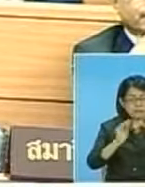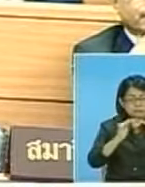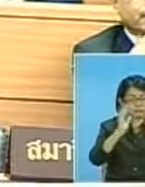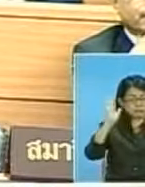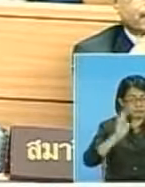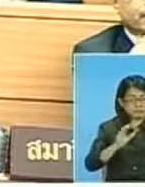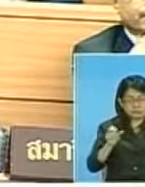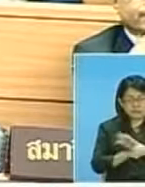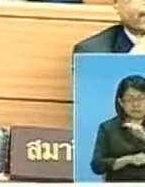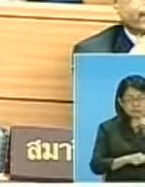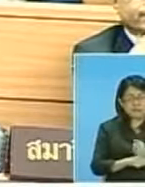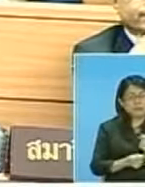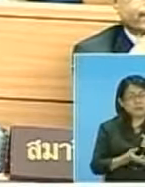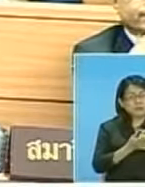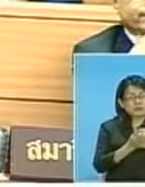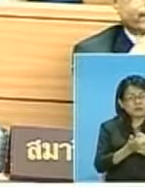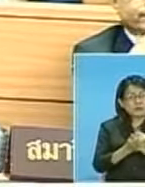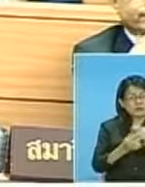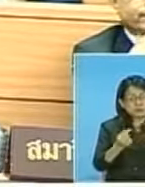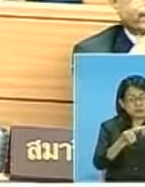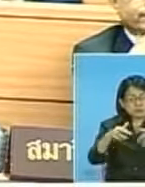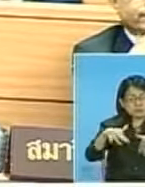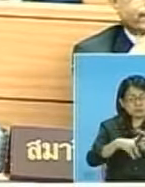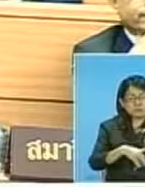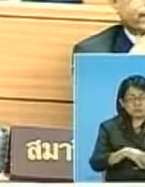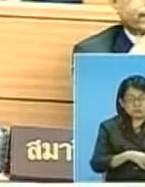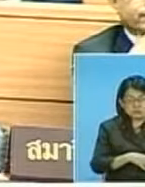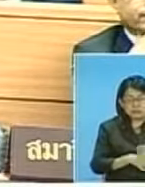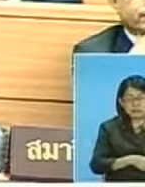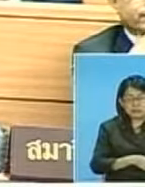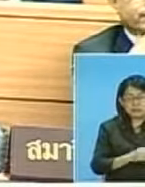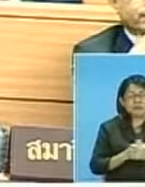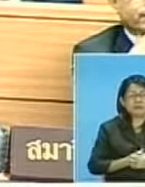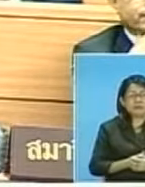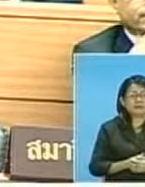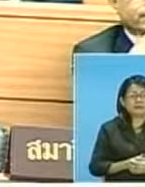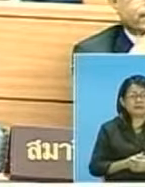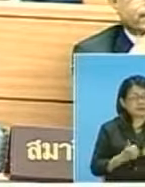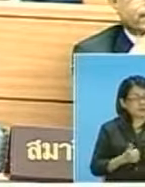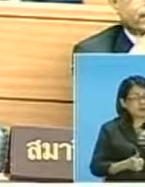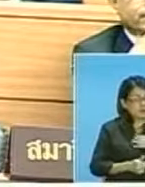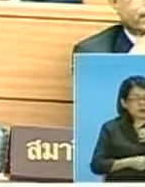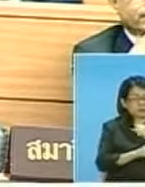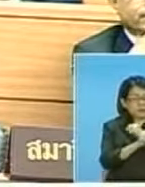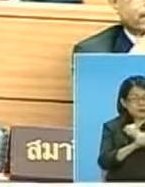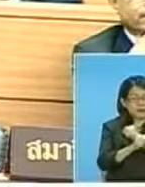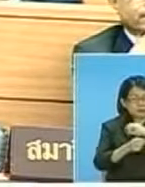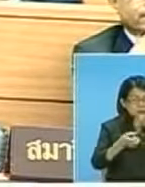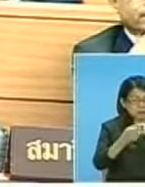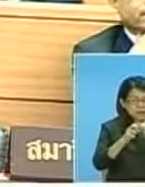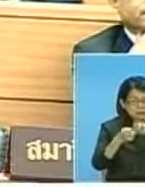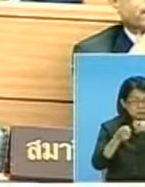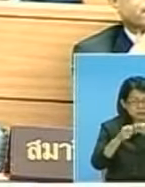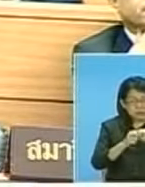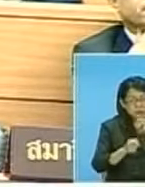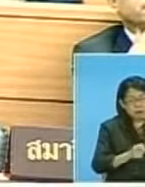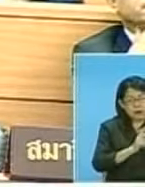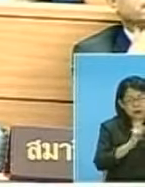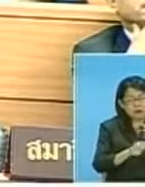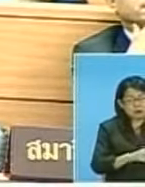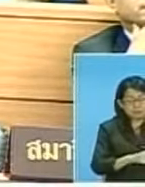รมนูญที่เป็นประโยชน์ต่อประชาชนอย่างแท้จริงนะครับเพราะฉะนั้นเนี่ยเพื่อป้องกันข้อกล่าวหาเหล่านี้ก็ผมคิด